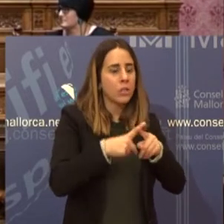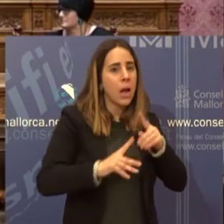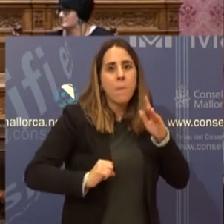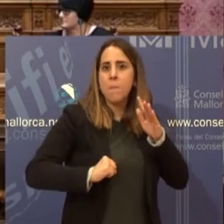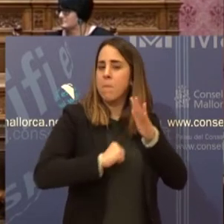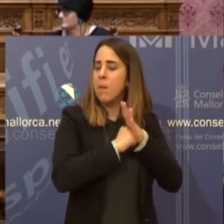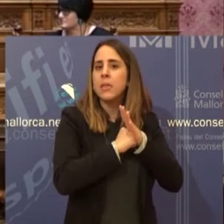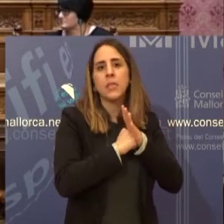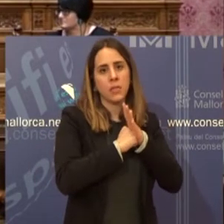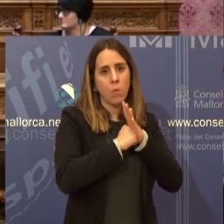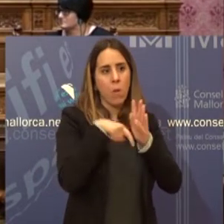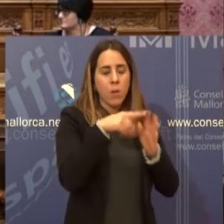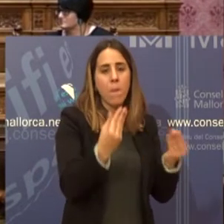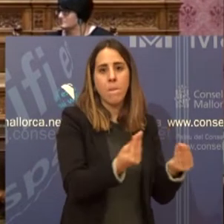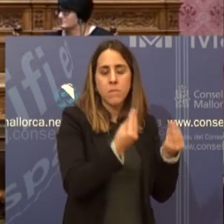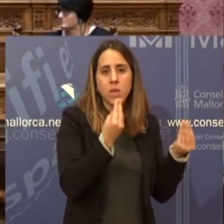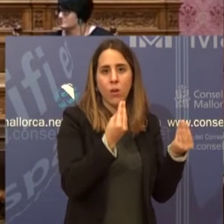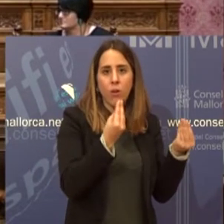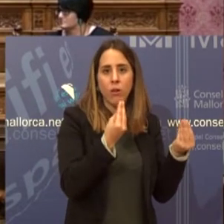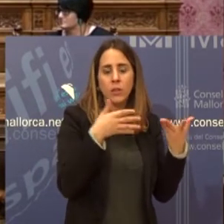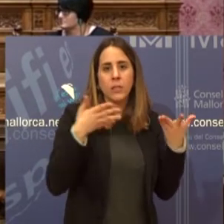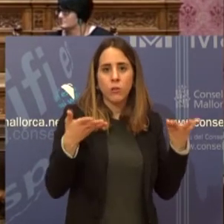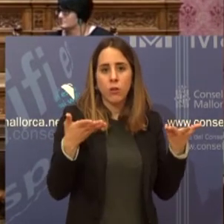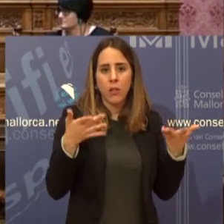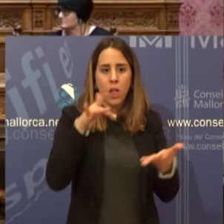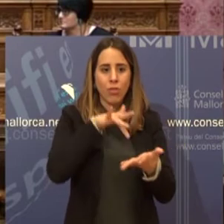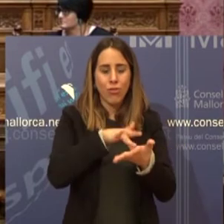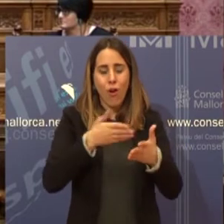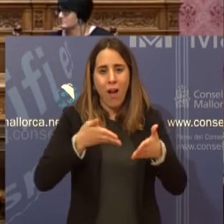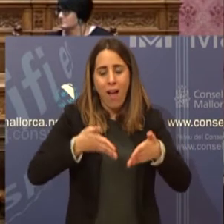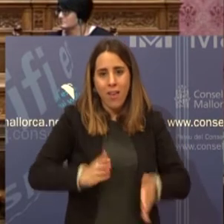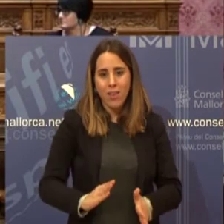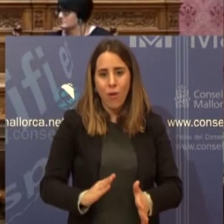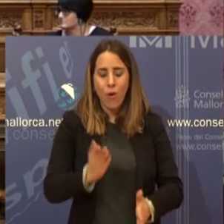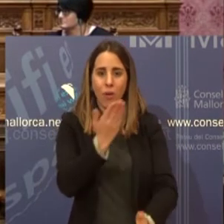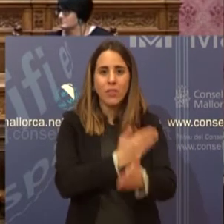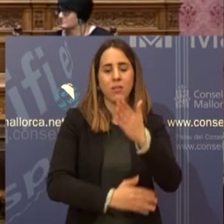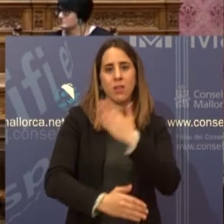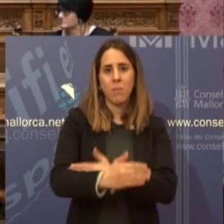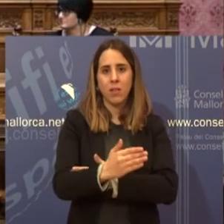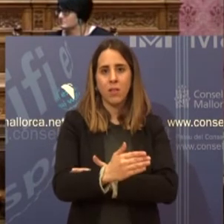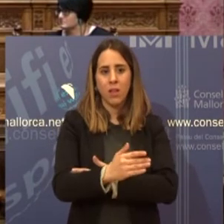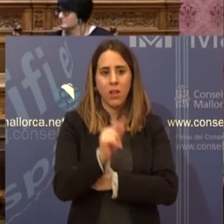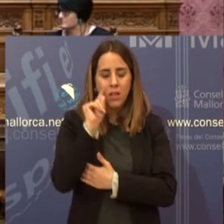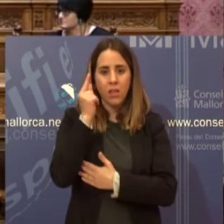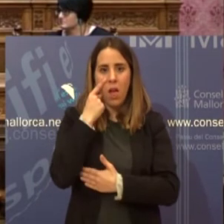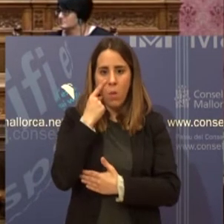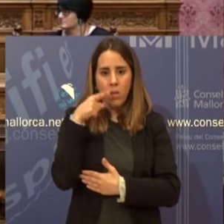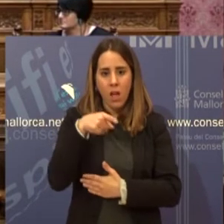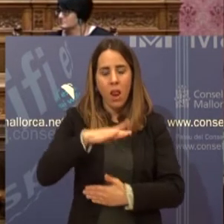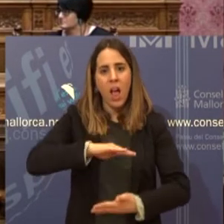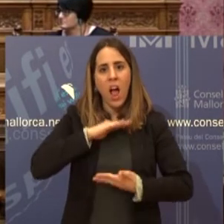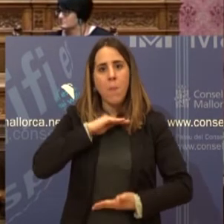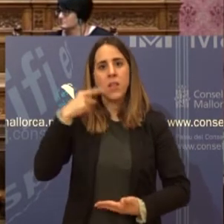poc que poguéssim. I quan tens un fill amb discapacitat i veus que té